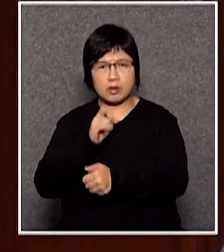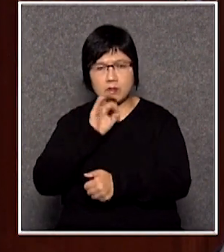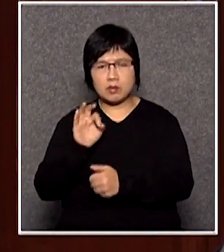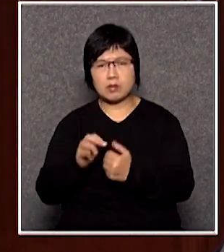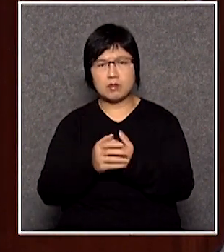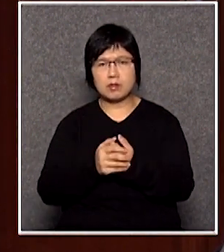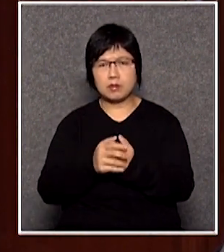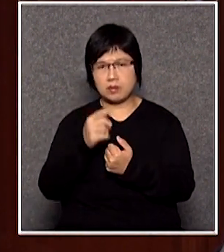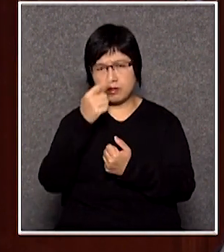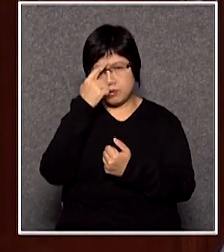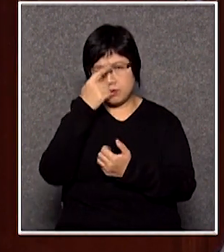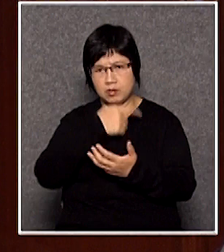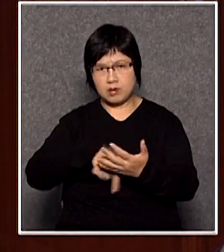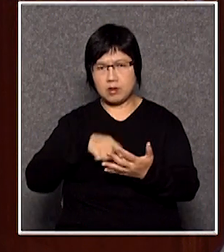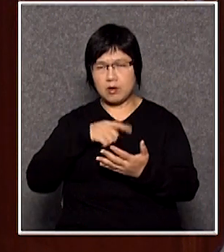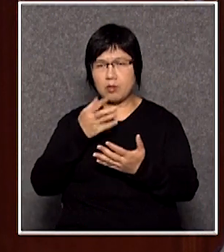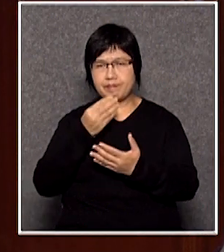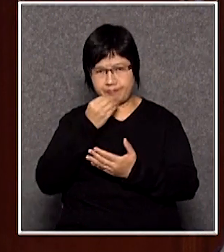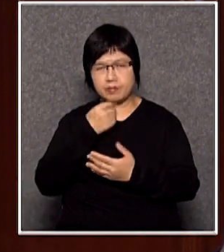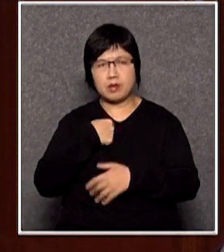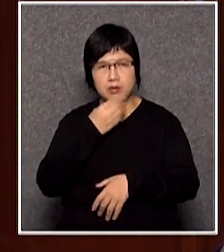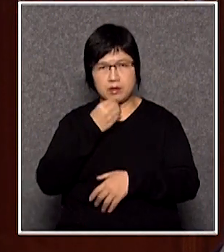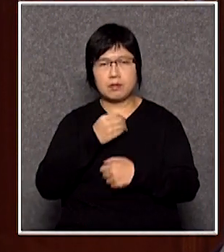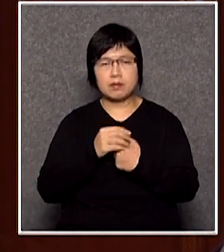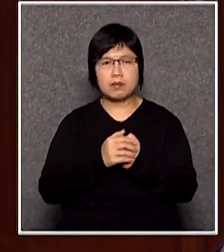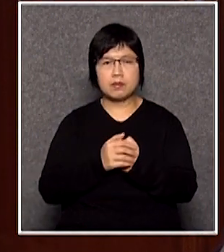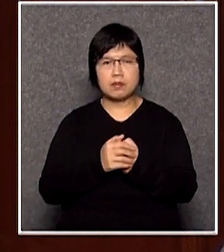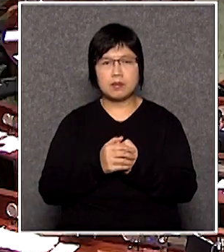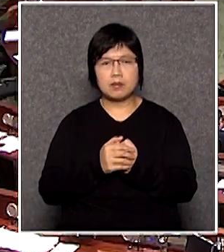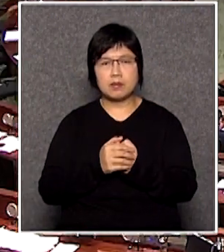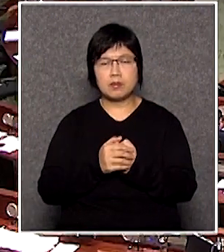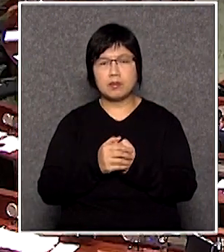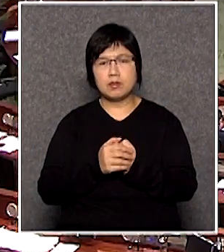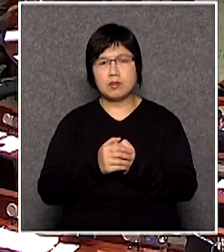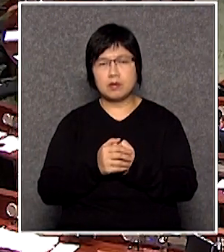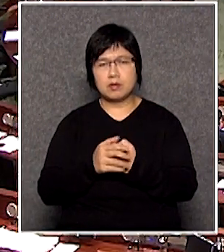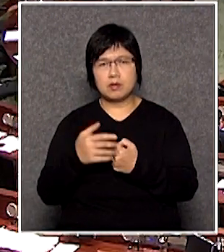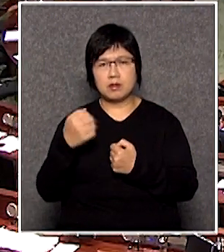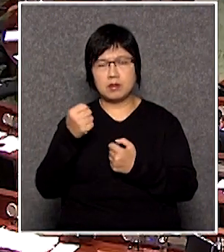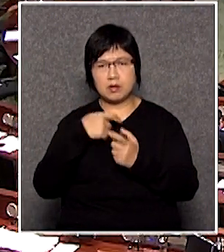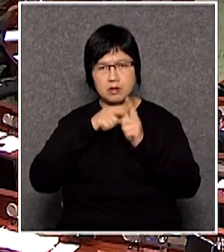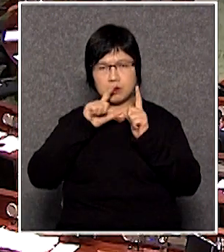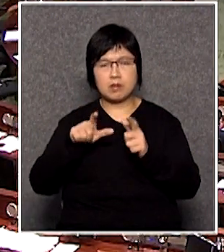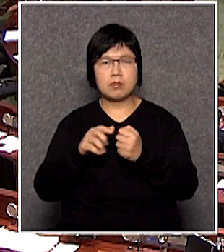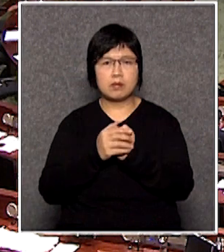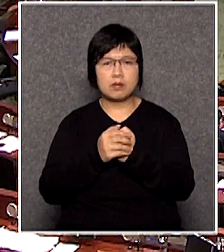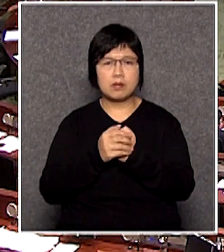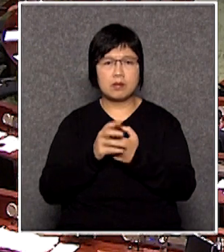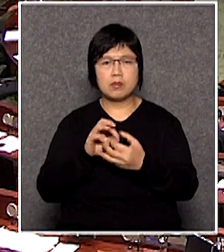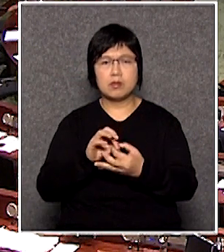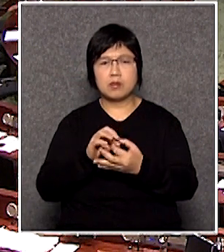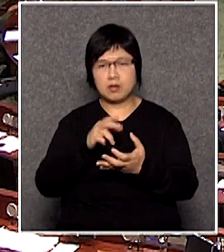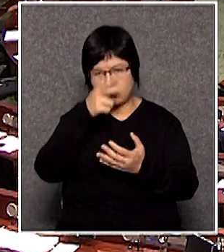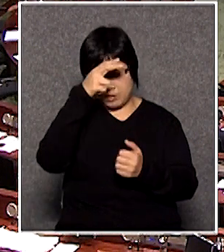你 停。冇嘅，收皮。 局長。 主席，在我主體答覆所說的是涉及政